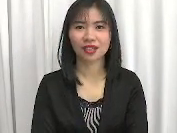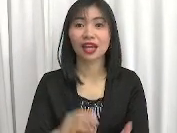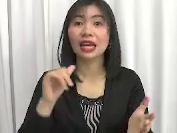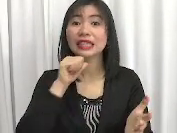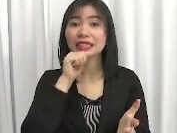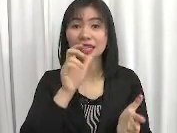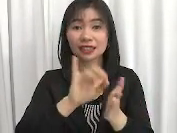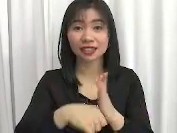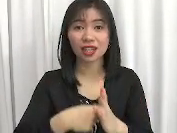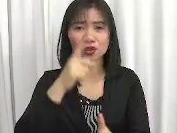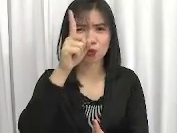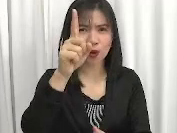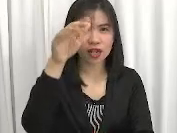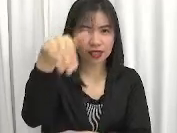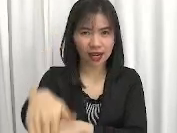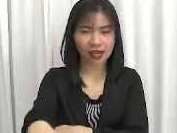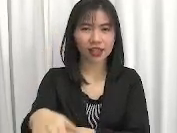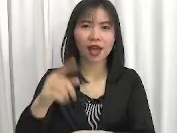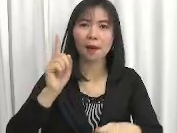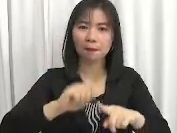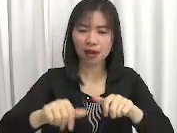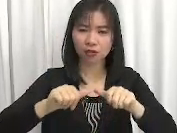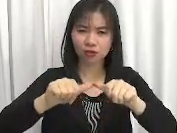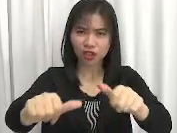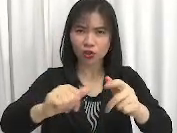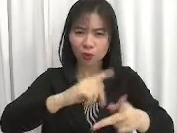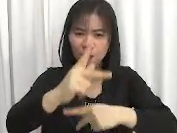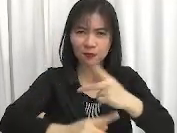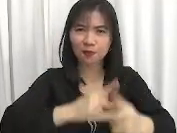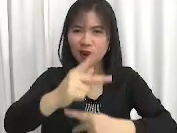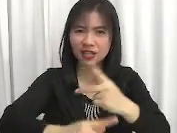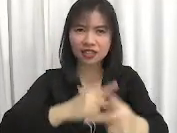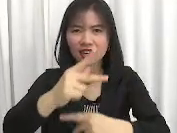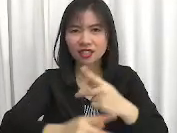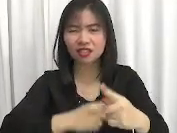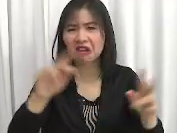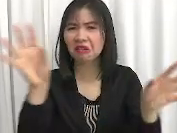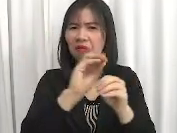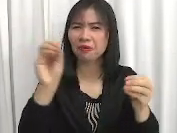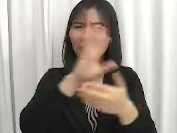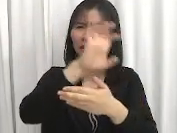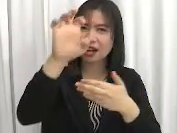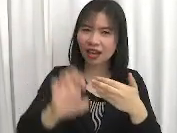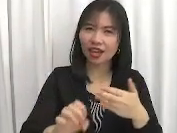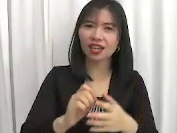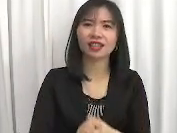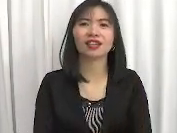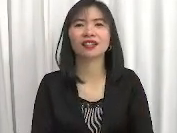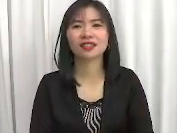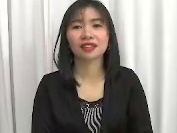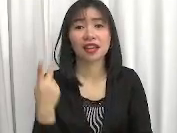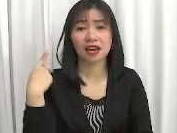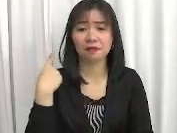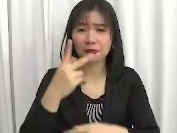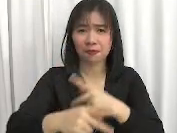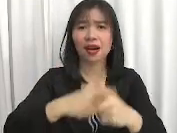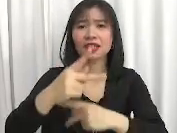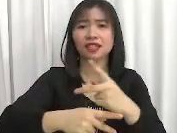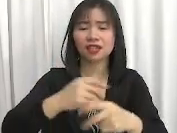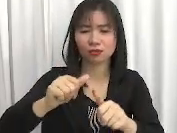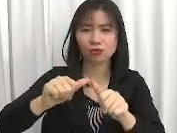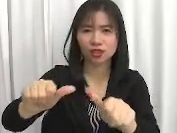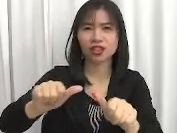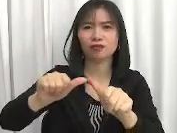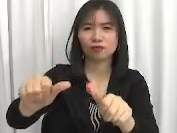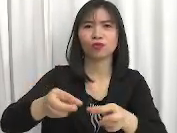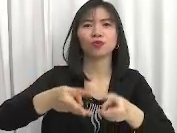eh. Talagang on the process. On the process. Pero hindi ko siya nilalagyan ng tuldok. Koma pa lang yan. Ibig sabihin, may kasunod may yan. Lahat